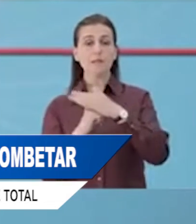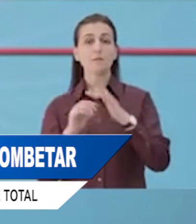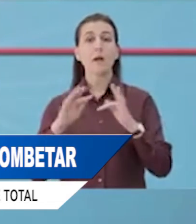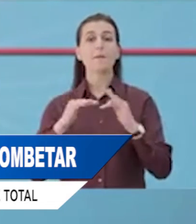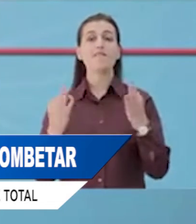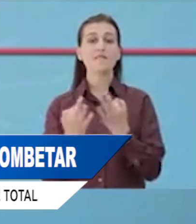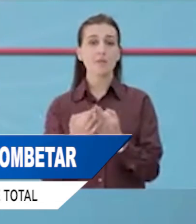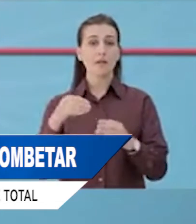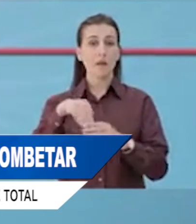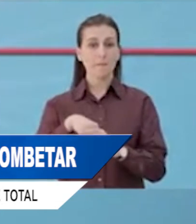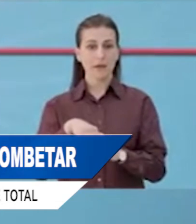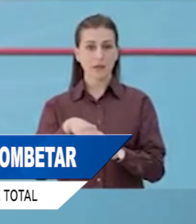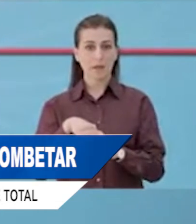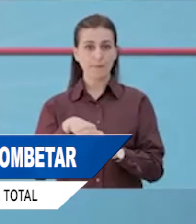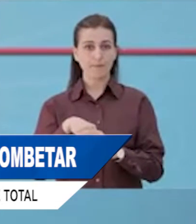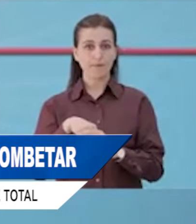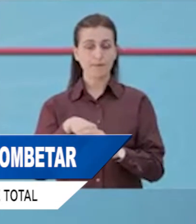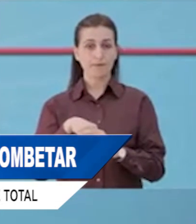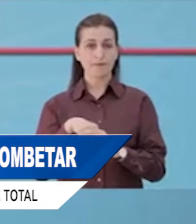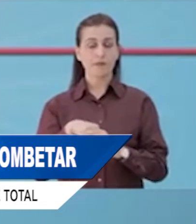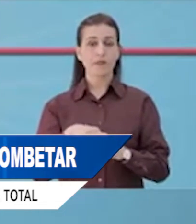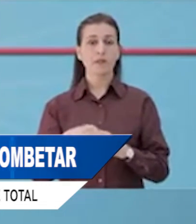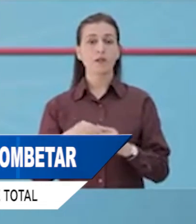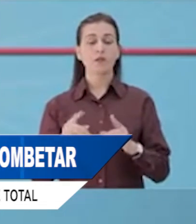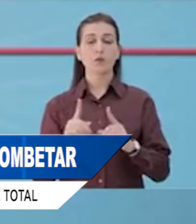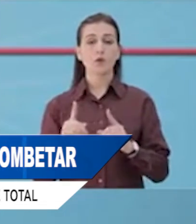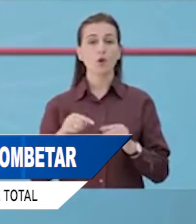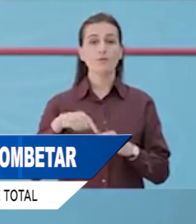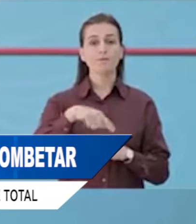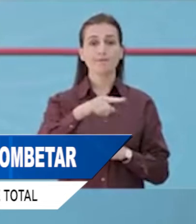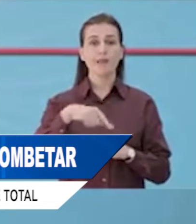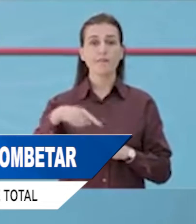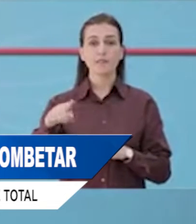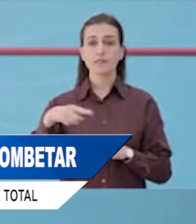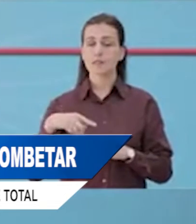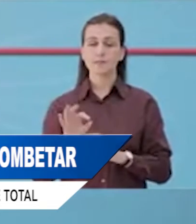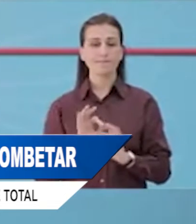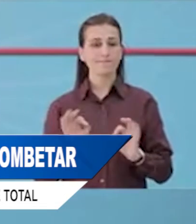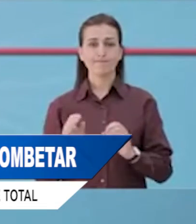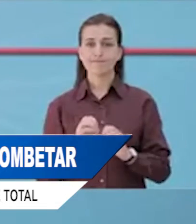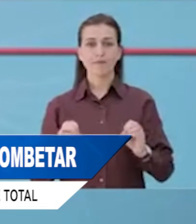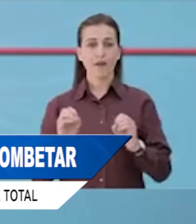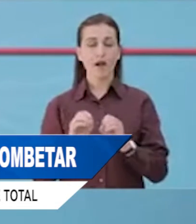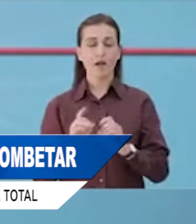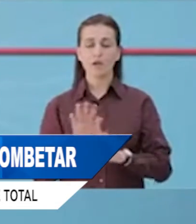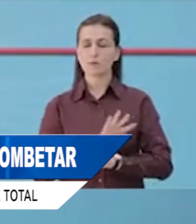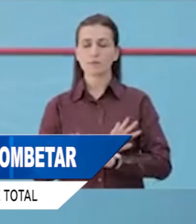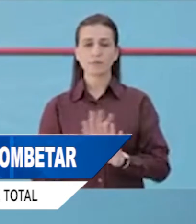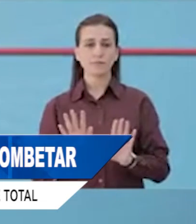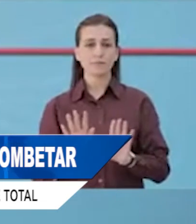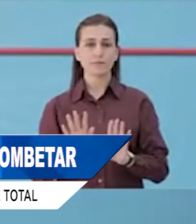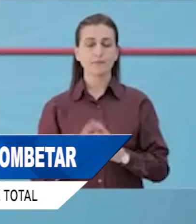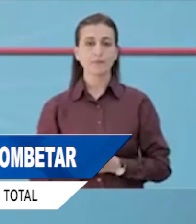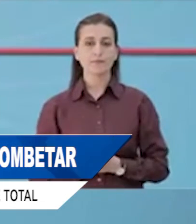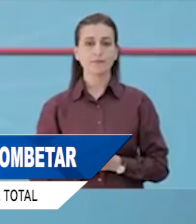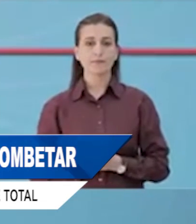respektuar maksimalisht edhe brenda rrethëve familjare, duke shmangur vizitat tek të afërmit për çdo lloj